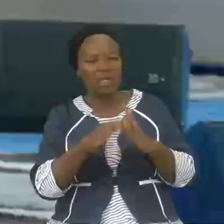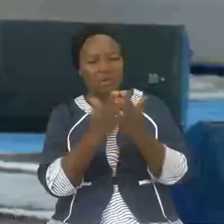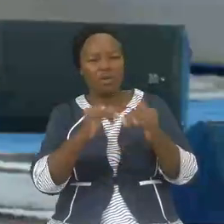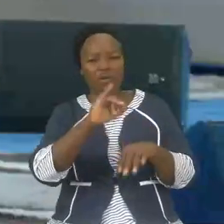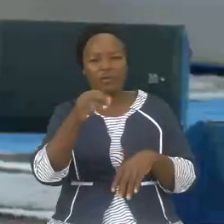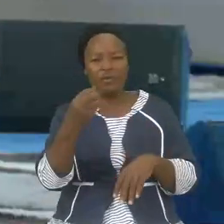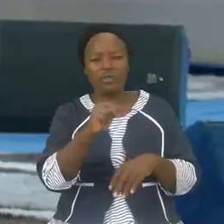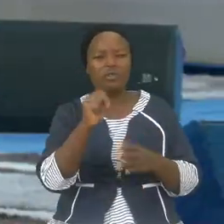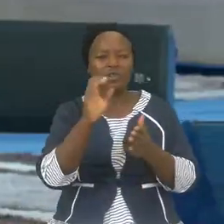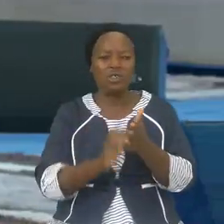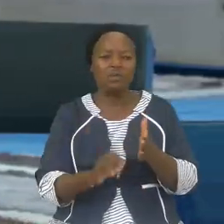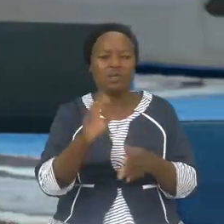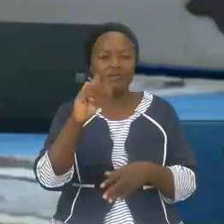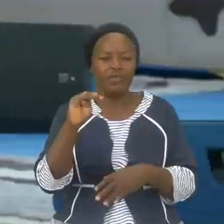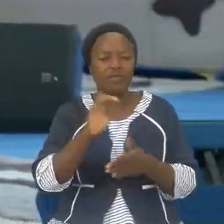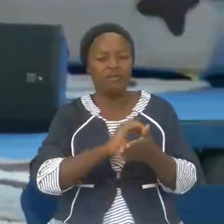voyons,